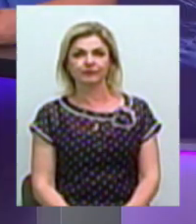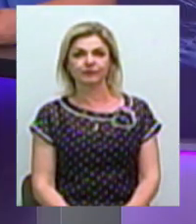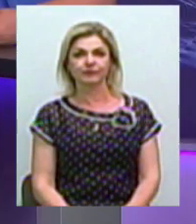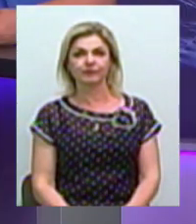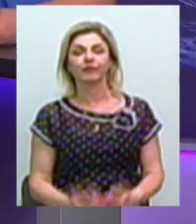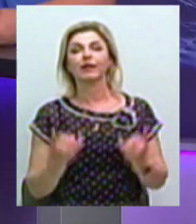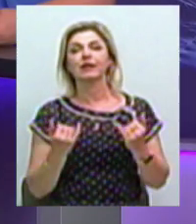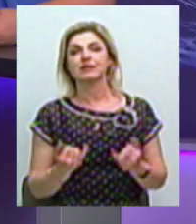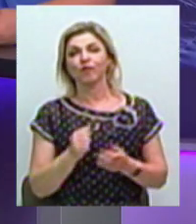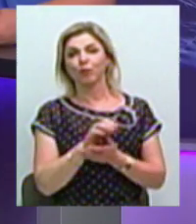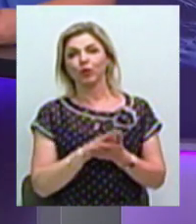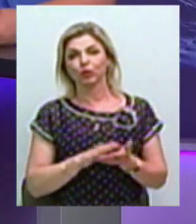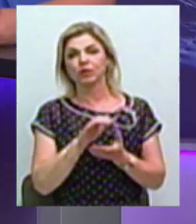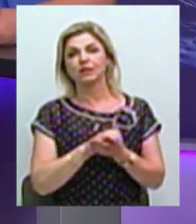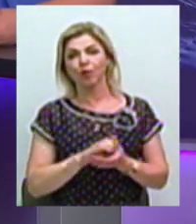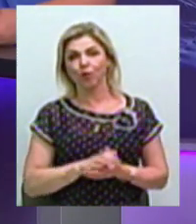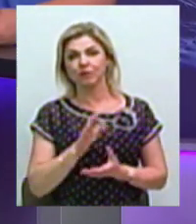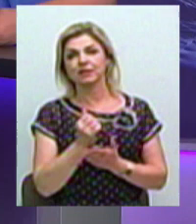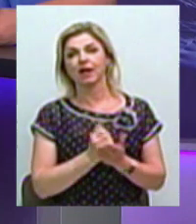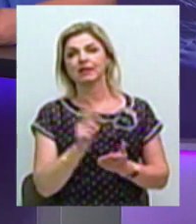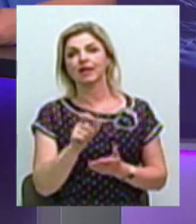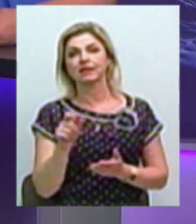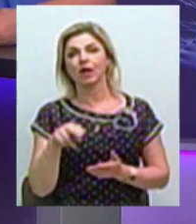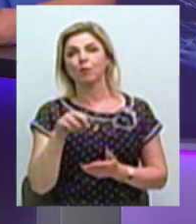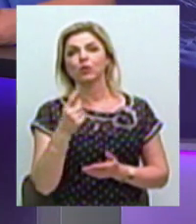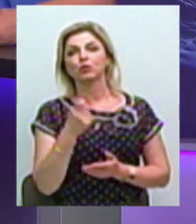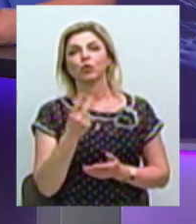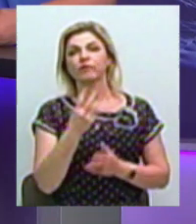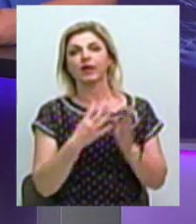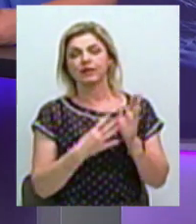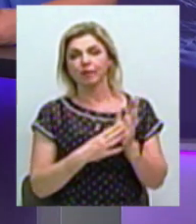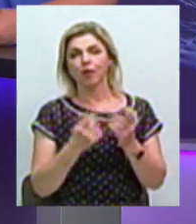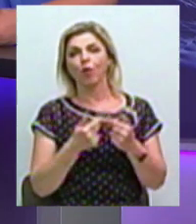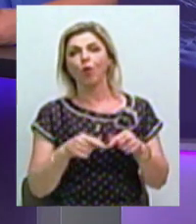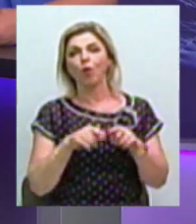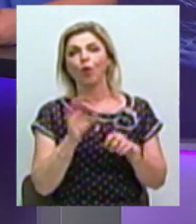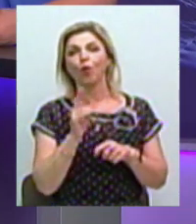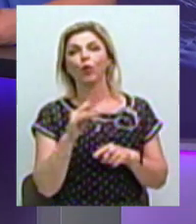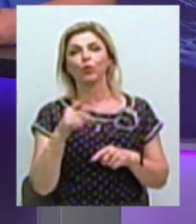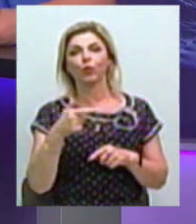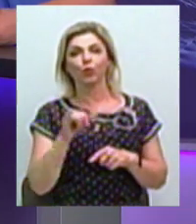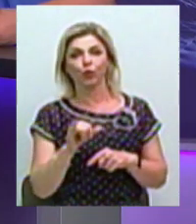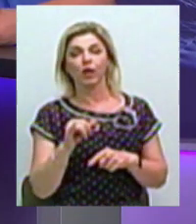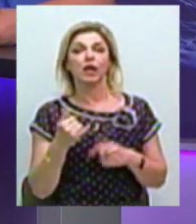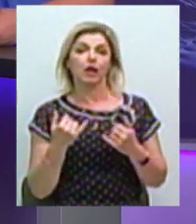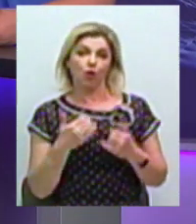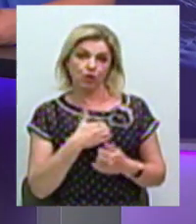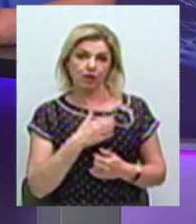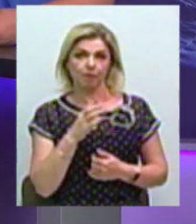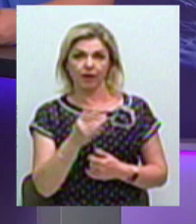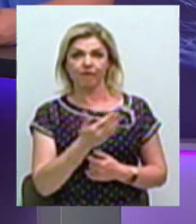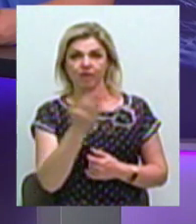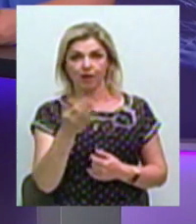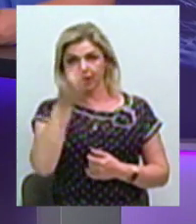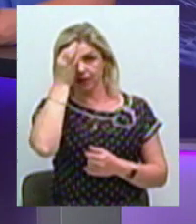Отже, сьогодні ми продовжуємо знайомство із кандидатами по 129-му одномандатному виборчому округу. І я б хотіла нагадати